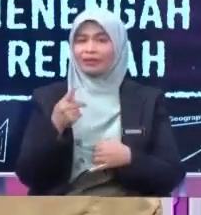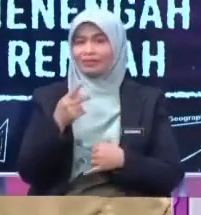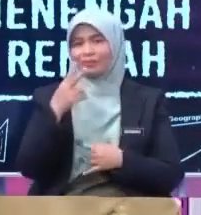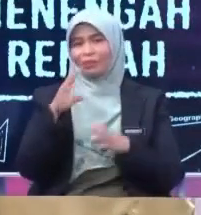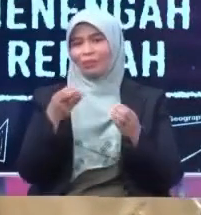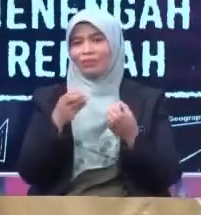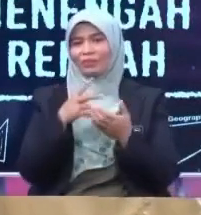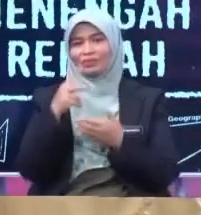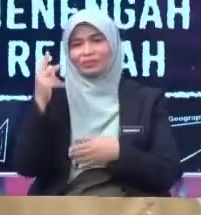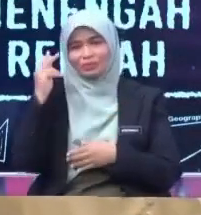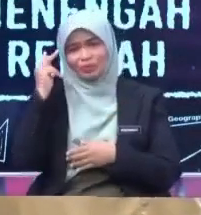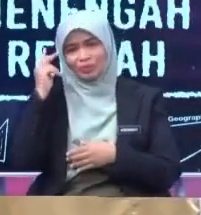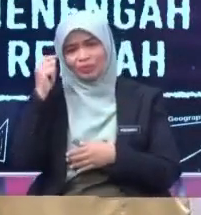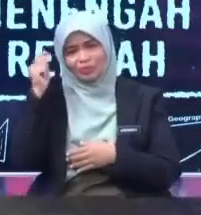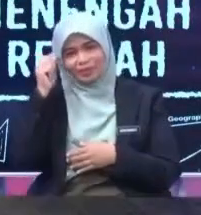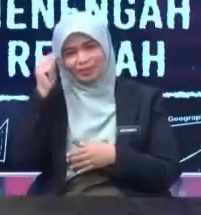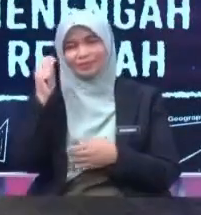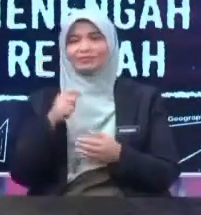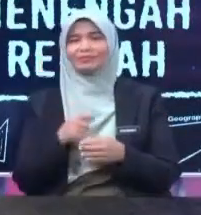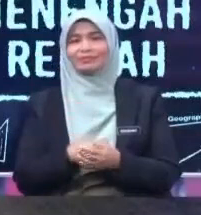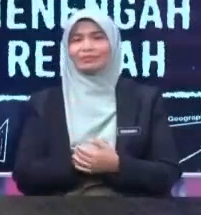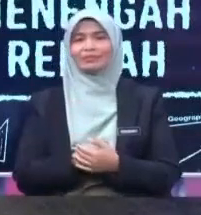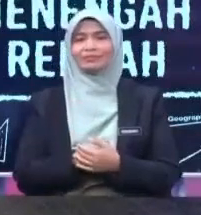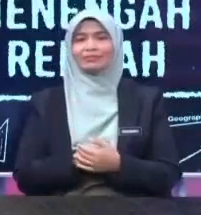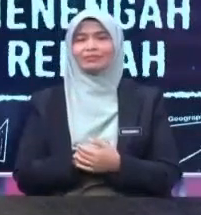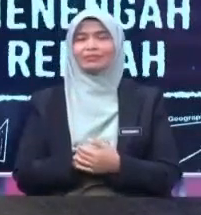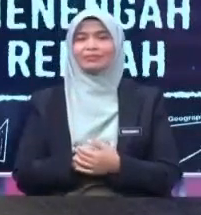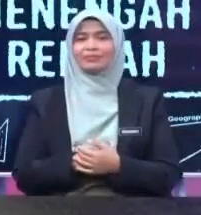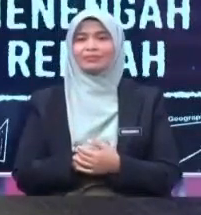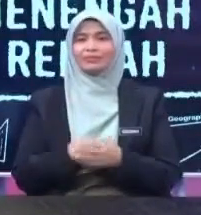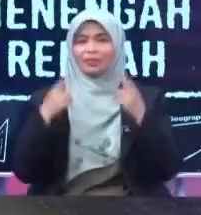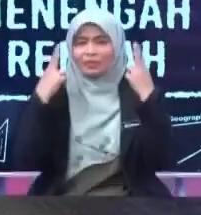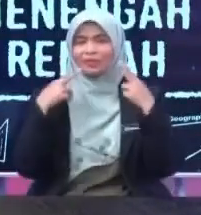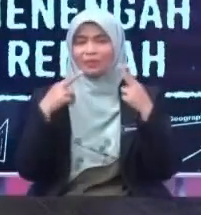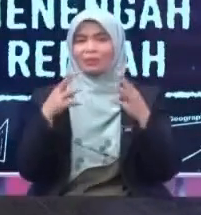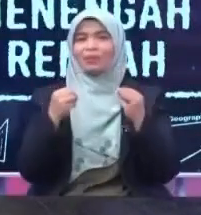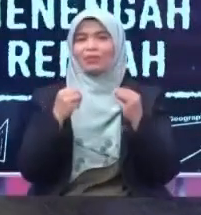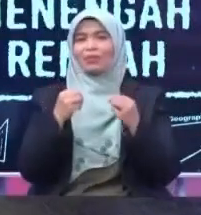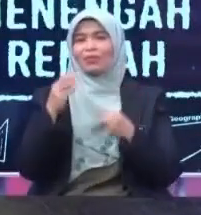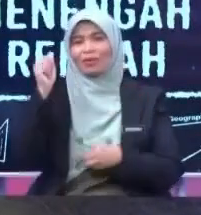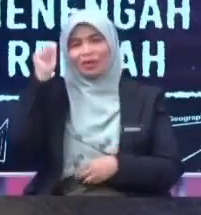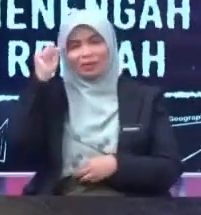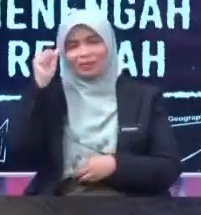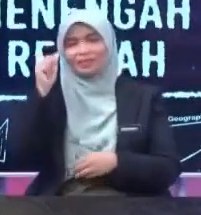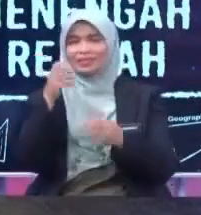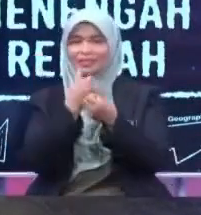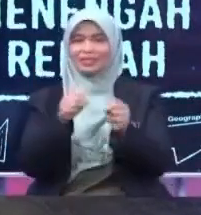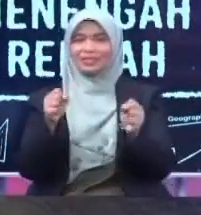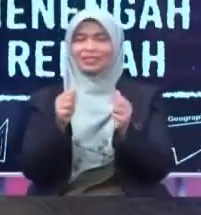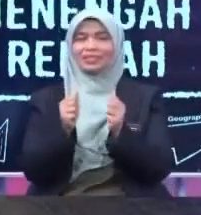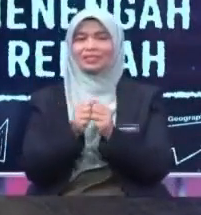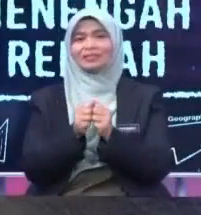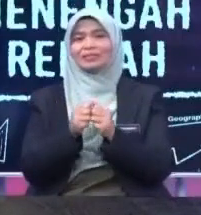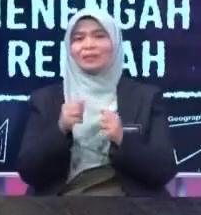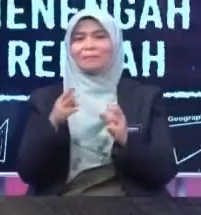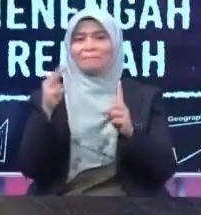kepada murid-murid dalam talian. Wow, kita ada kuis, Ustazah? Ya, ada kuis. Ustazah nak minta Aiman bersedia dengan papan markah kejap, ya Aiman? Okey, saya dah